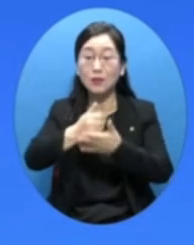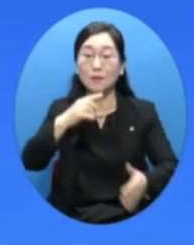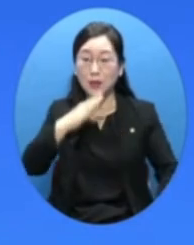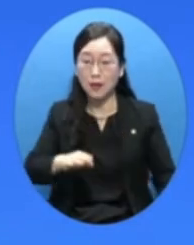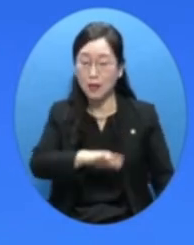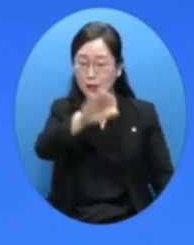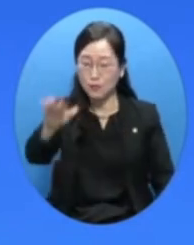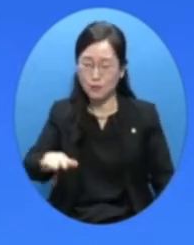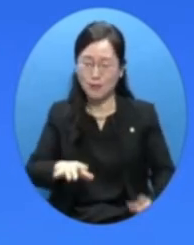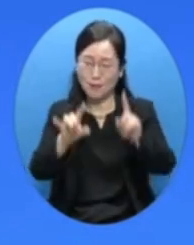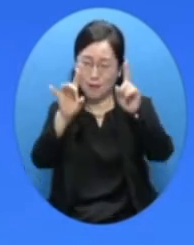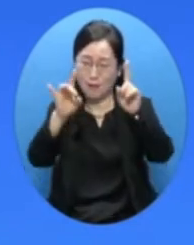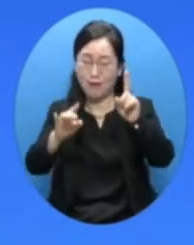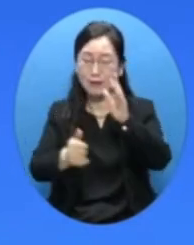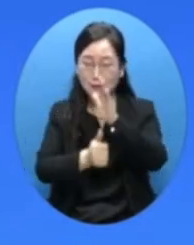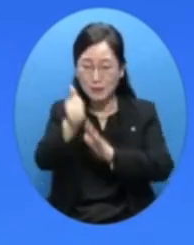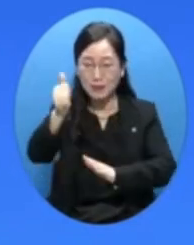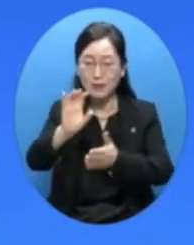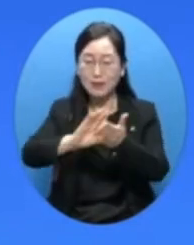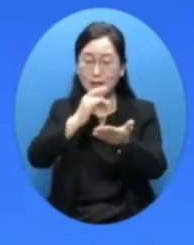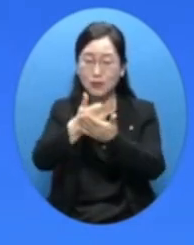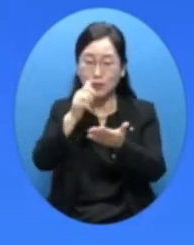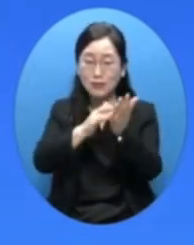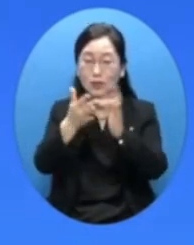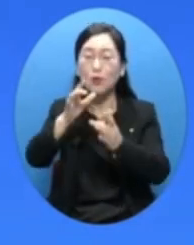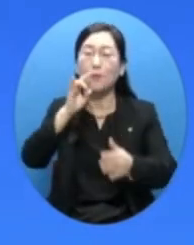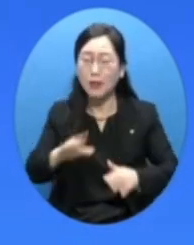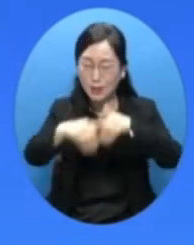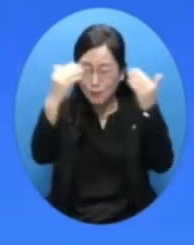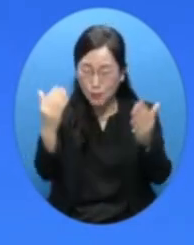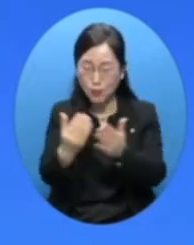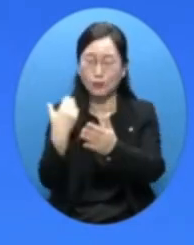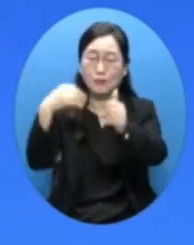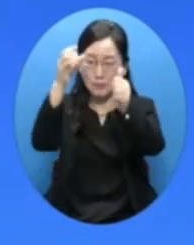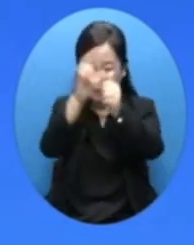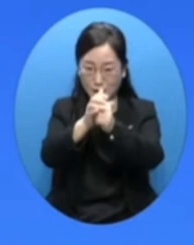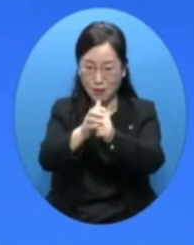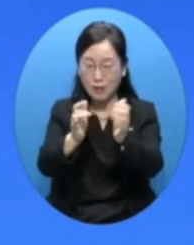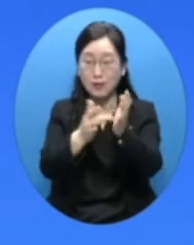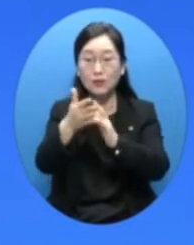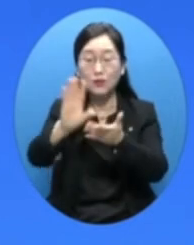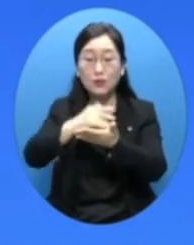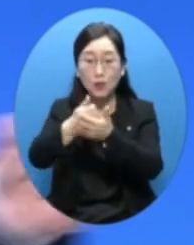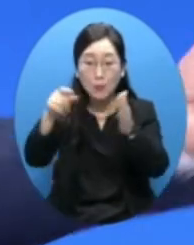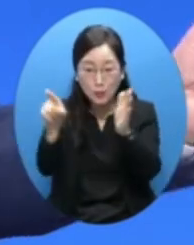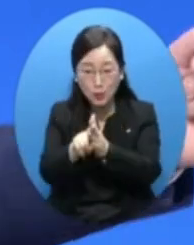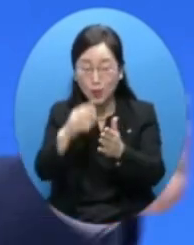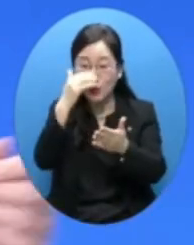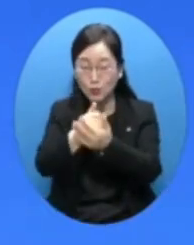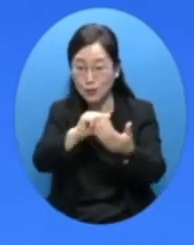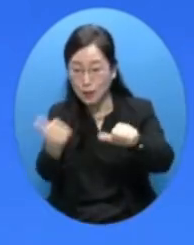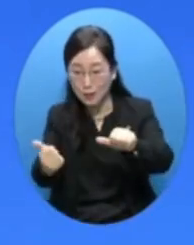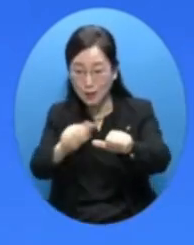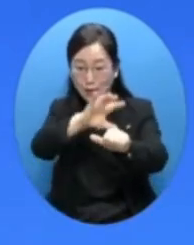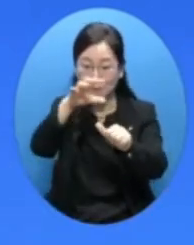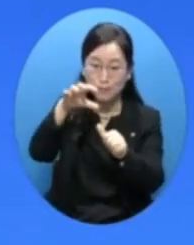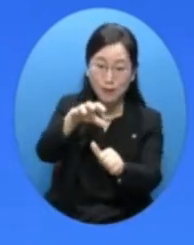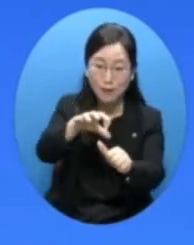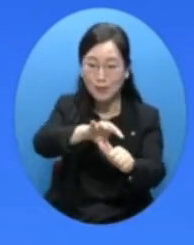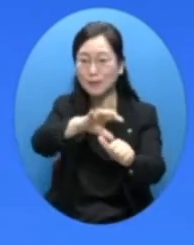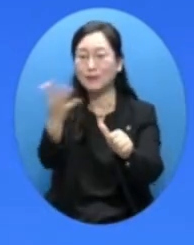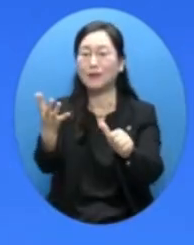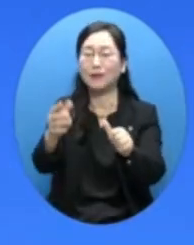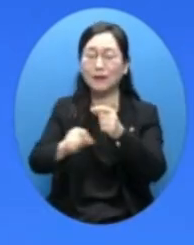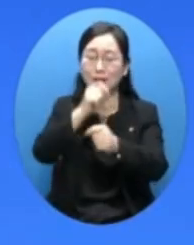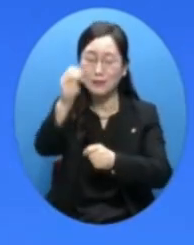유일한 희망입니다. 예수 그리스도만이 우리의 모든 것이 되십니다. 예수를 믿기만 하면 우리는 죄와 사망에서 노예노임을 받게 되고 영생의